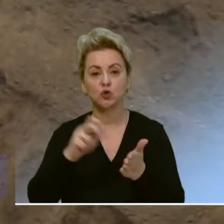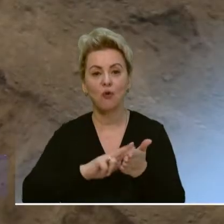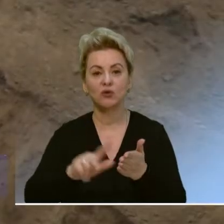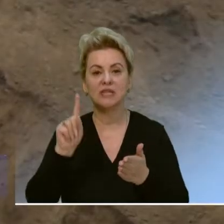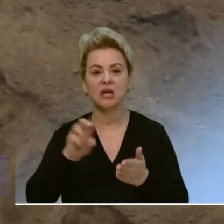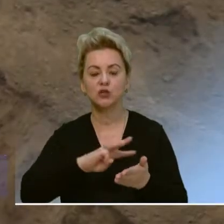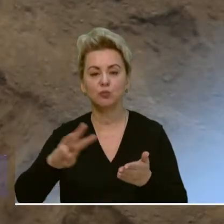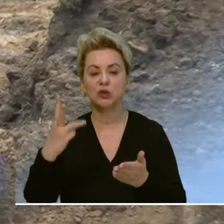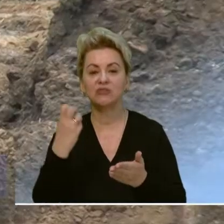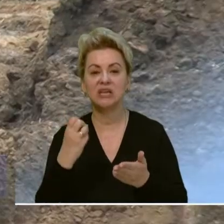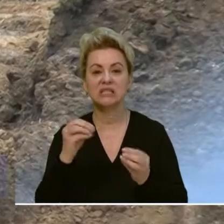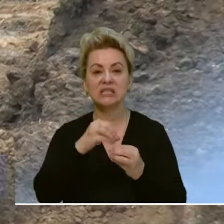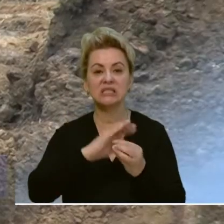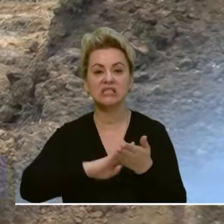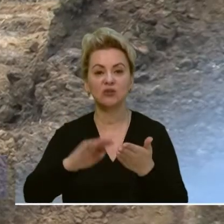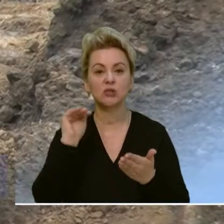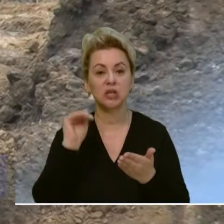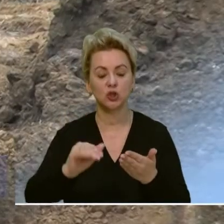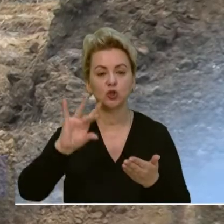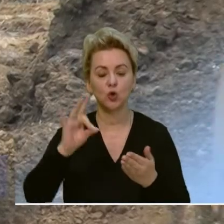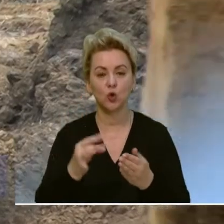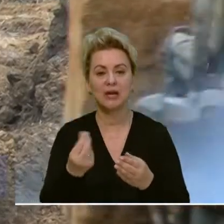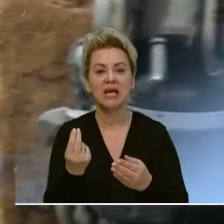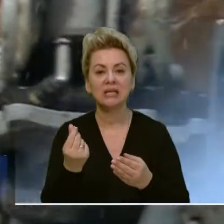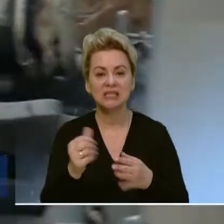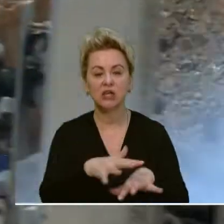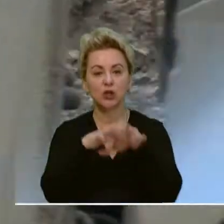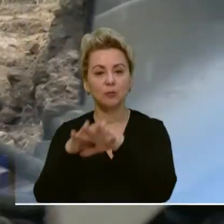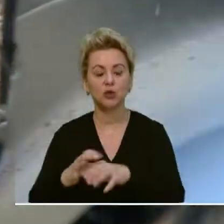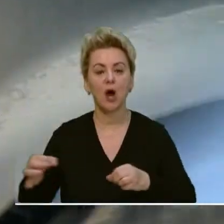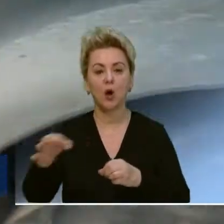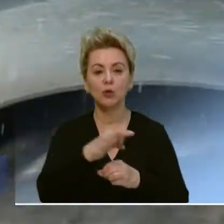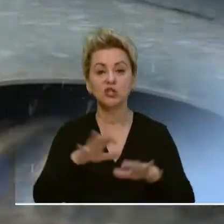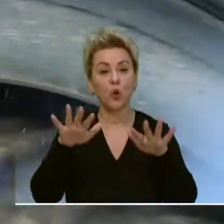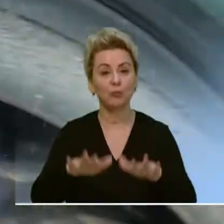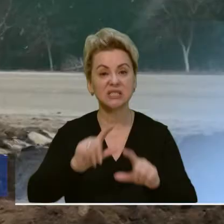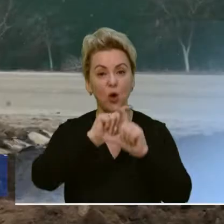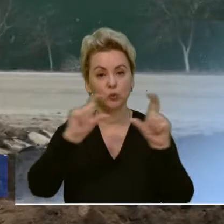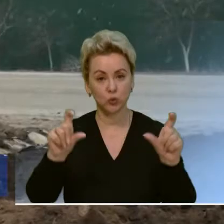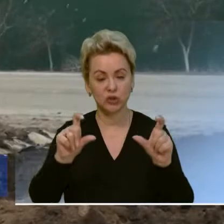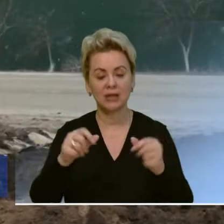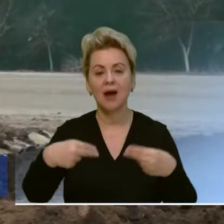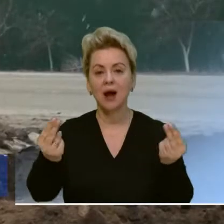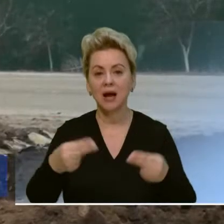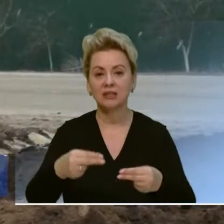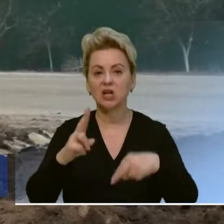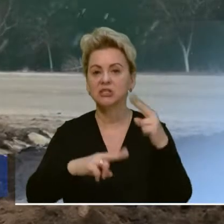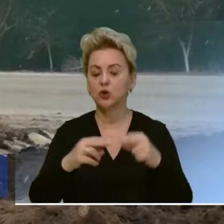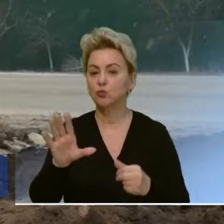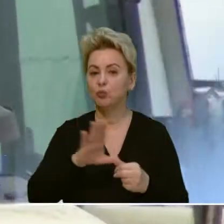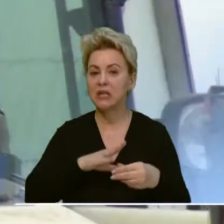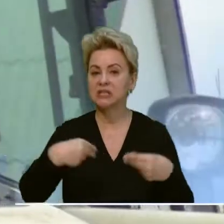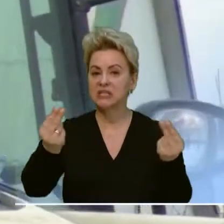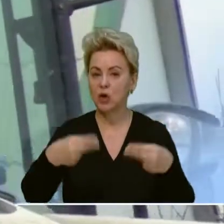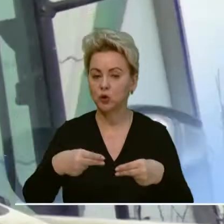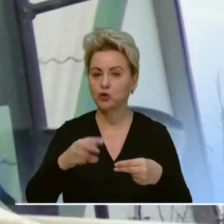181 миллион 290 тысяч рублей. Средства поступили из областного и местного бюджетов. Контракт с подрядчиком был